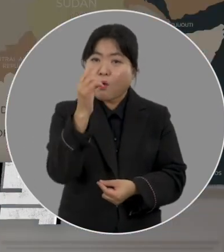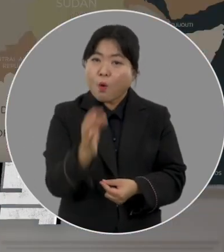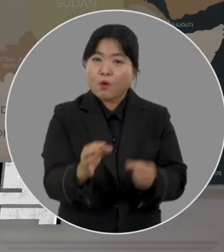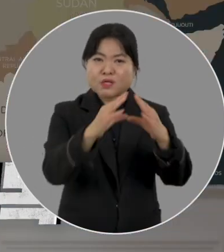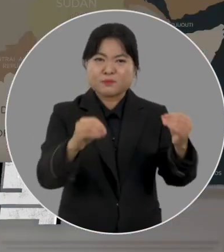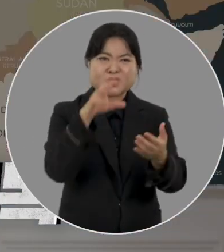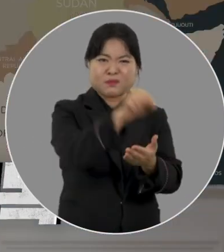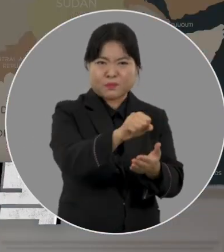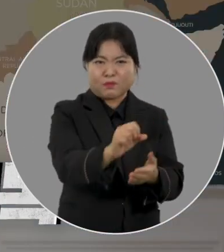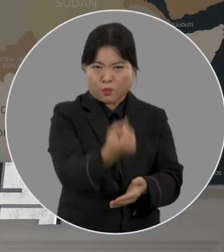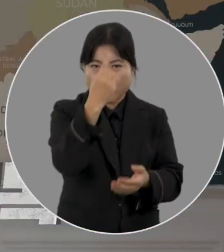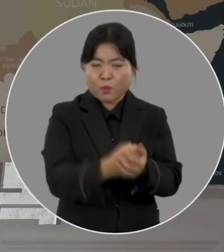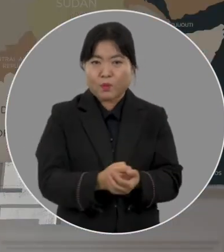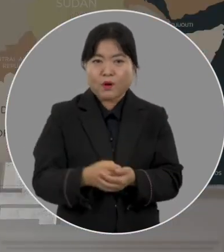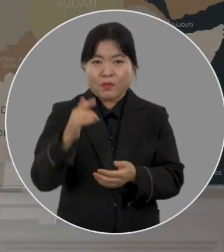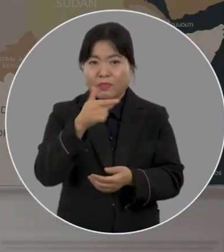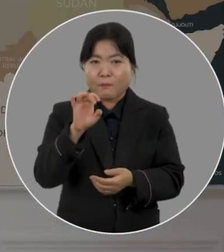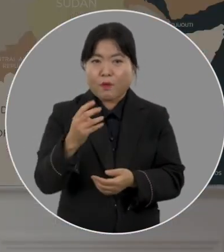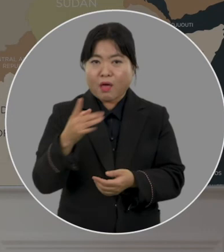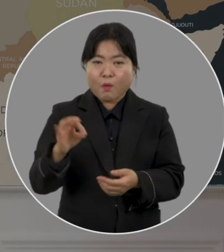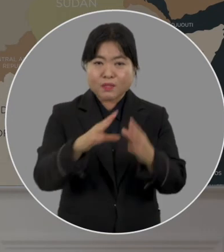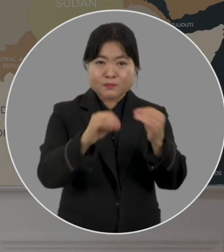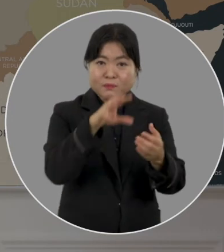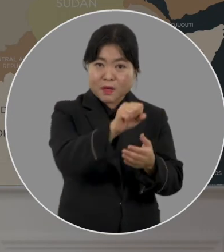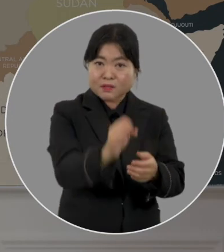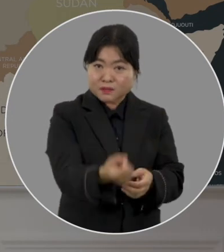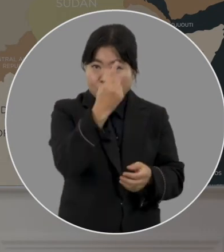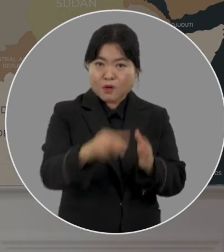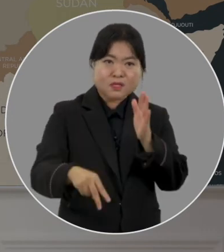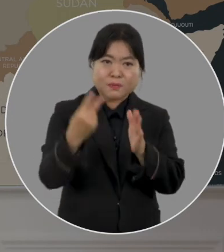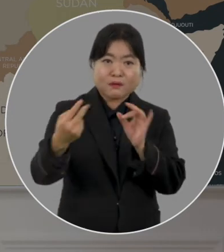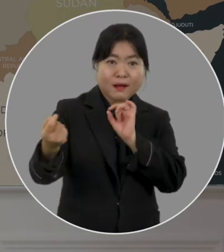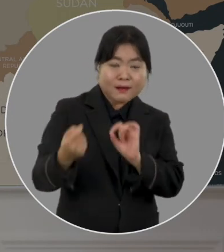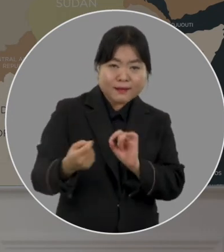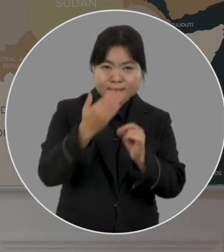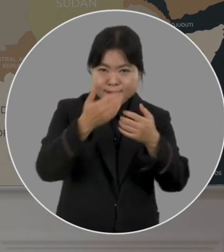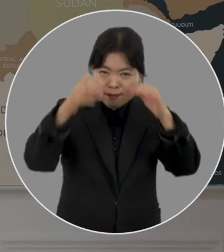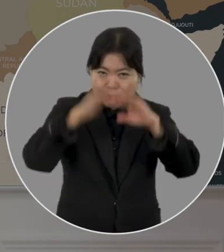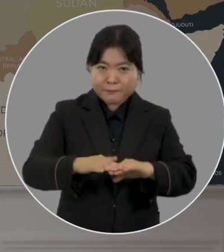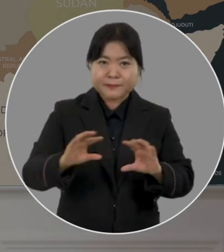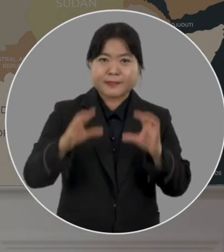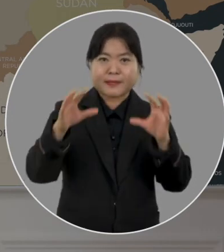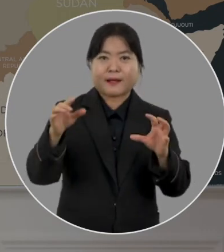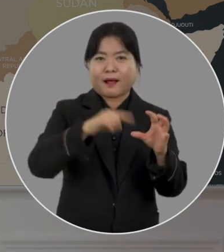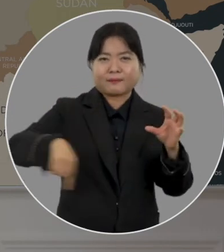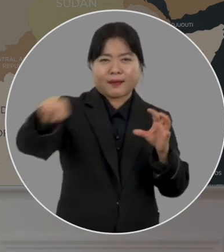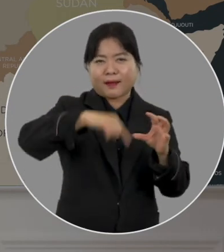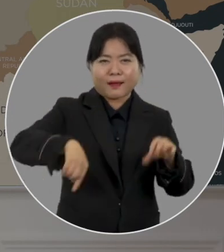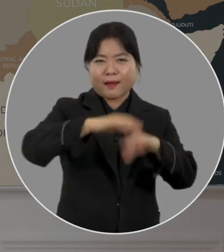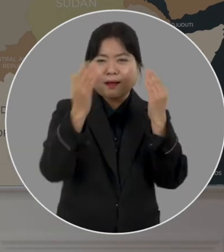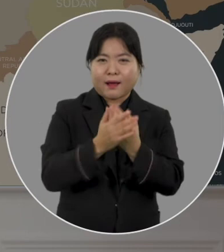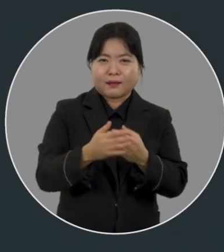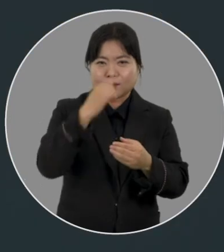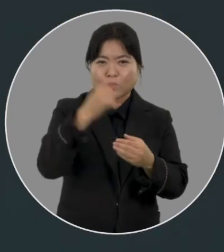나폴레옹의 이집트 정복을 기점으로 그 후 200년 가까이 모든 이슬람 세계가 단 한 지역의 예외 없이 서구의